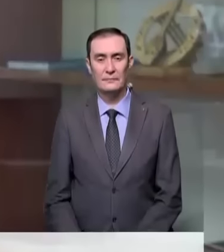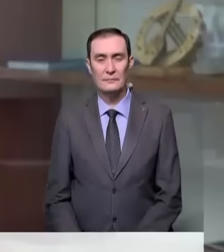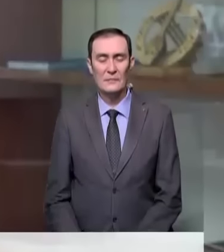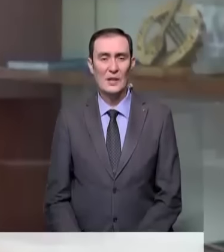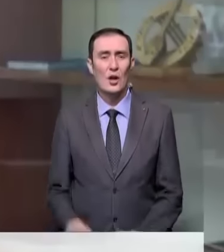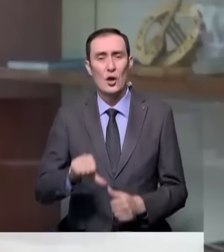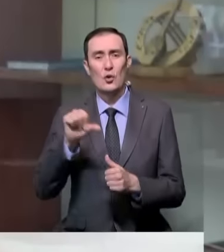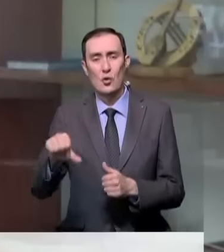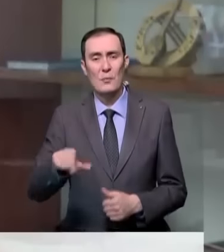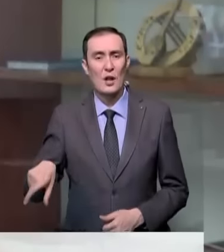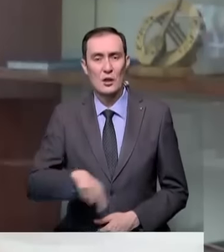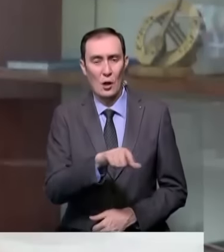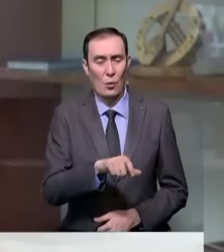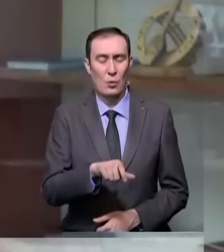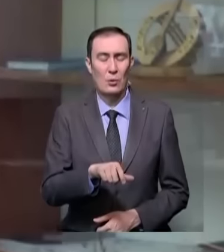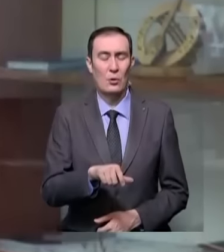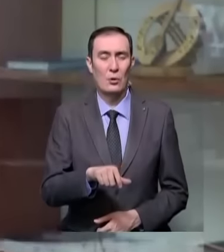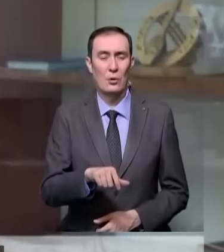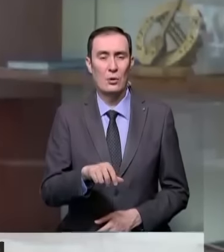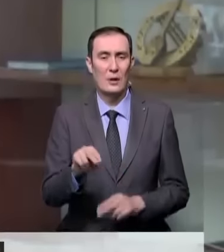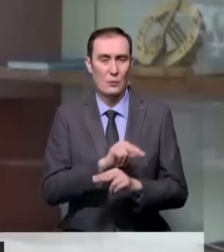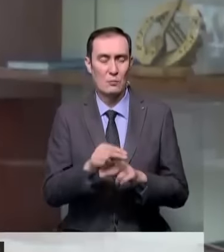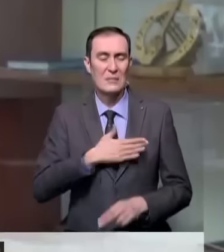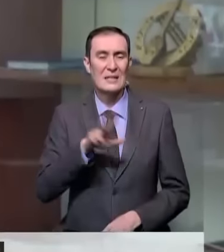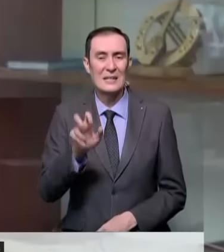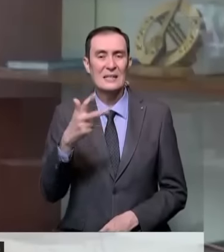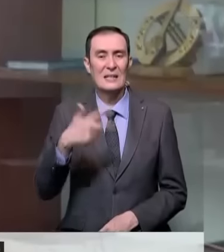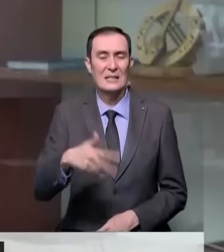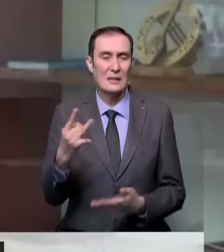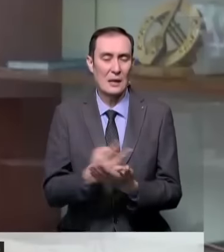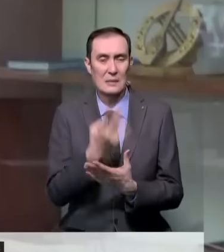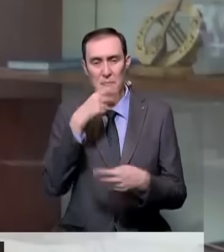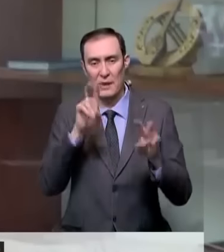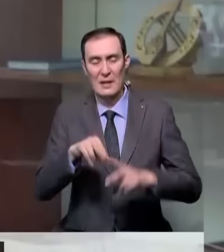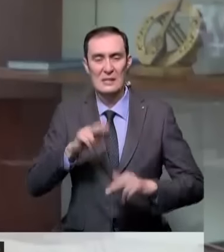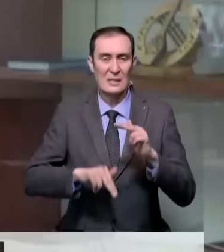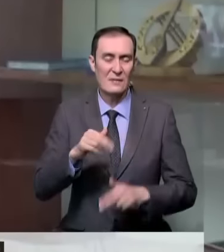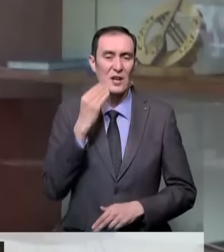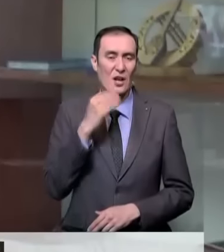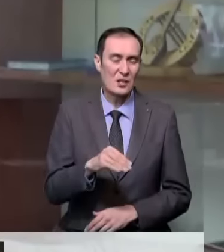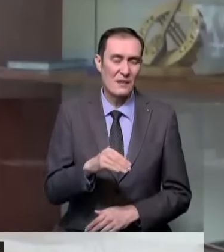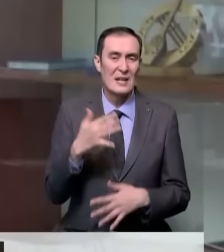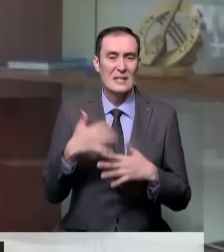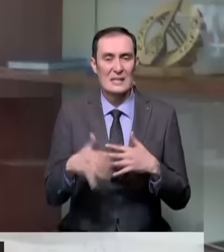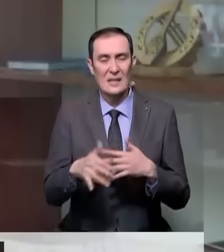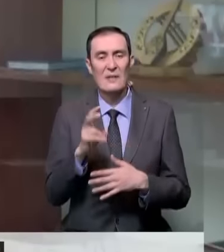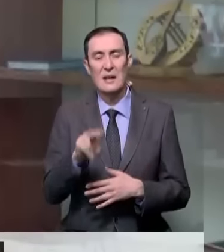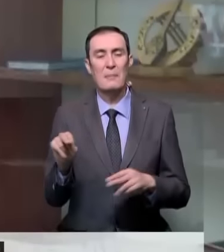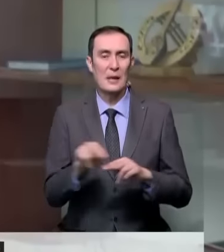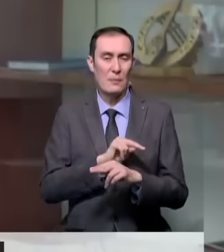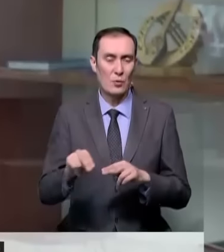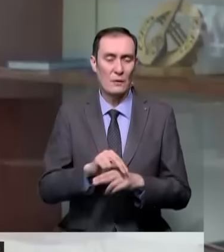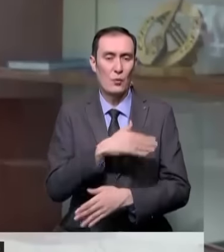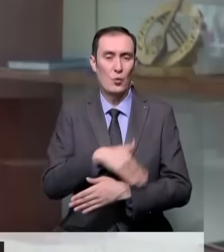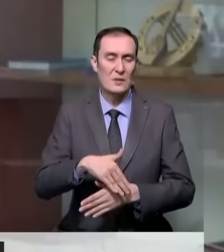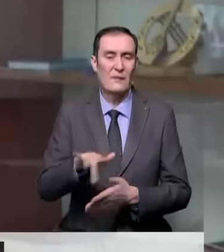Кроме дорог республиканского и областного значения, мы 330 раз проверяли строительство и качество среднего и капитального ремонта